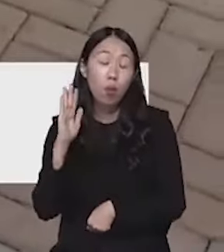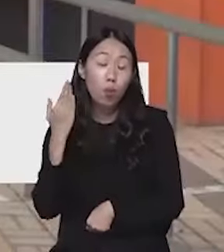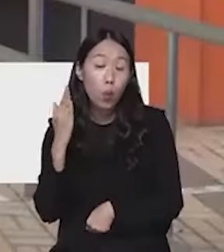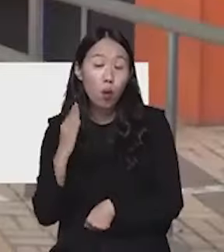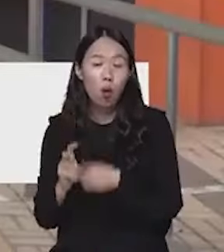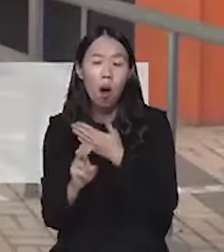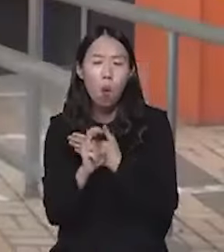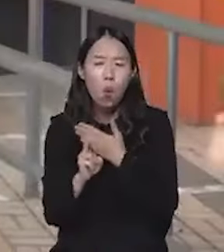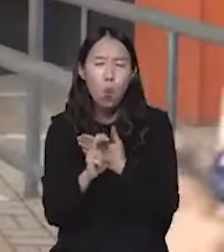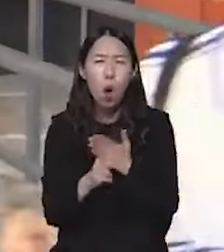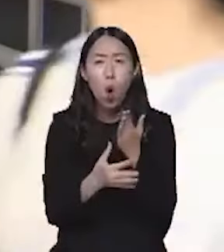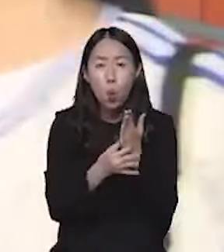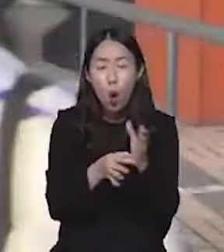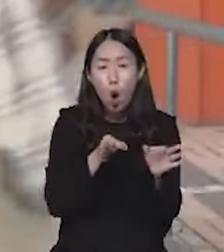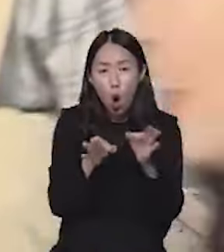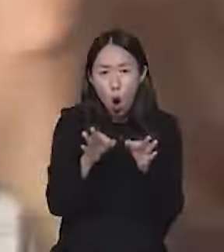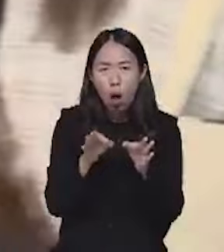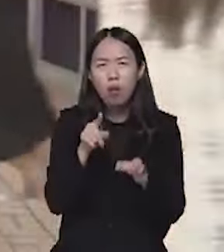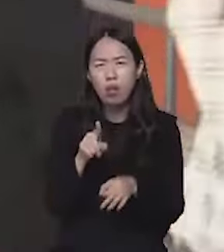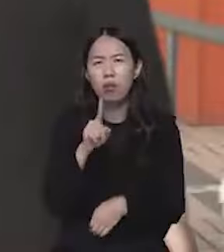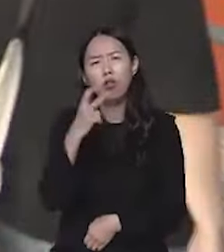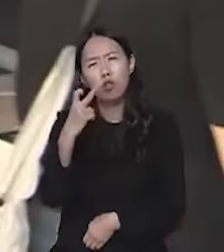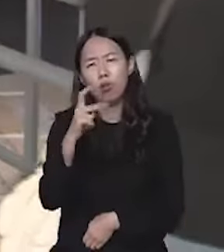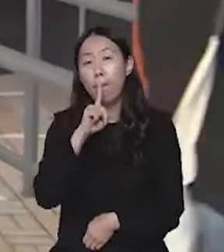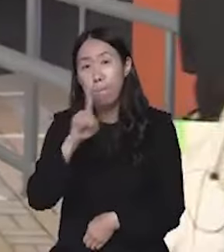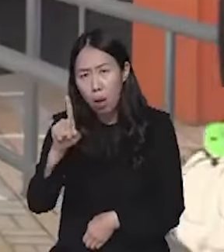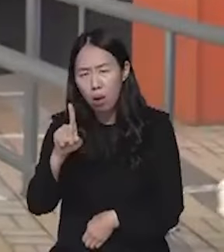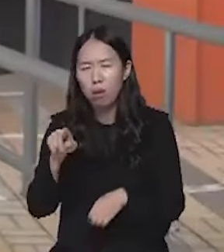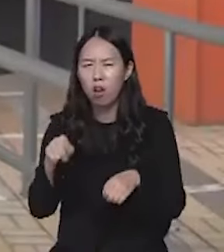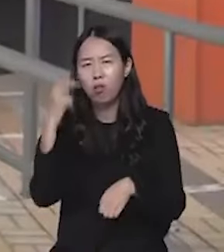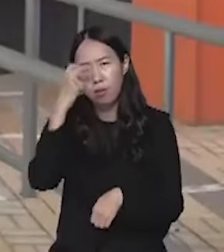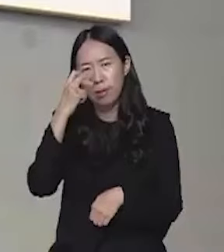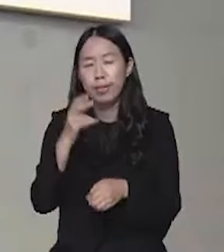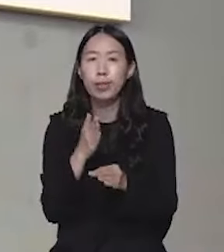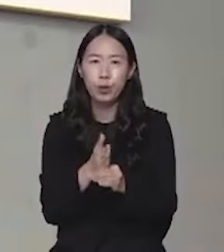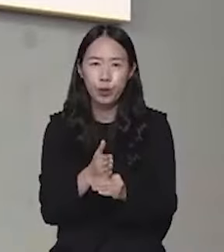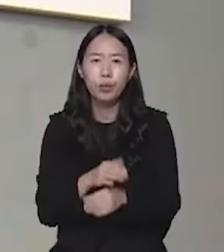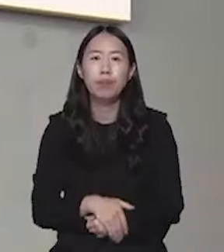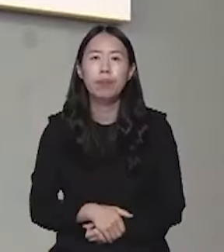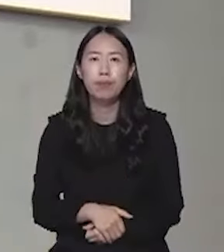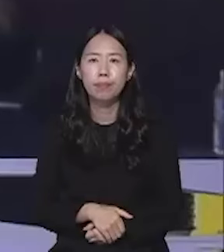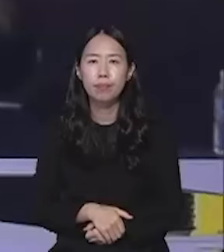관련 신고가 12건 접수돼 수사가 이루어지고 있습니다.